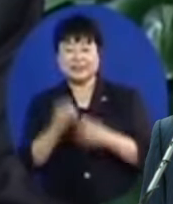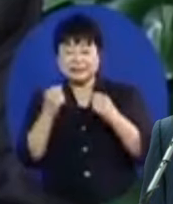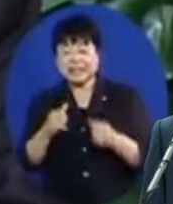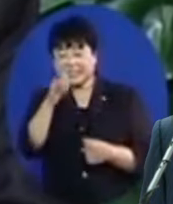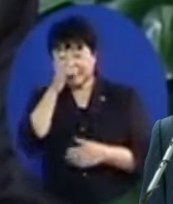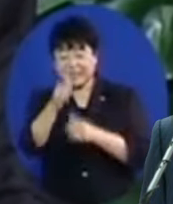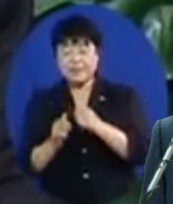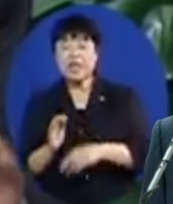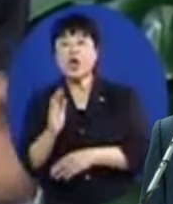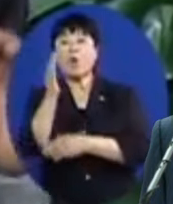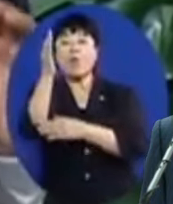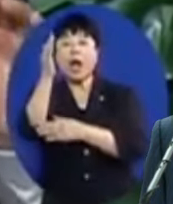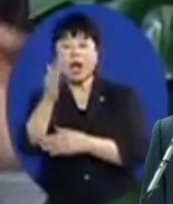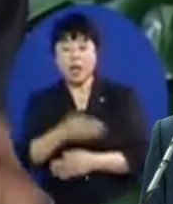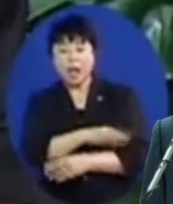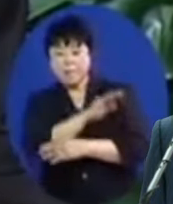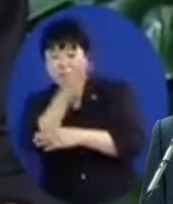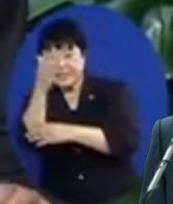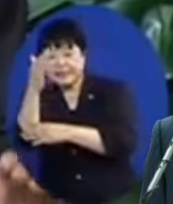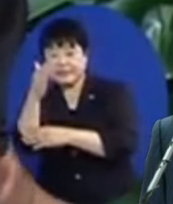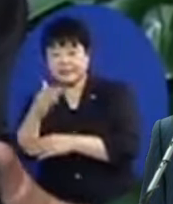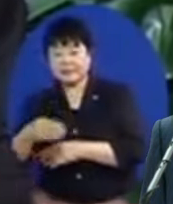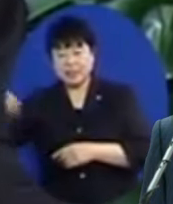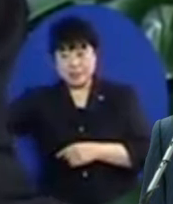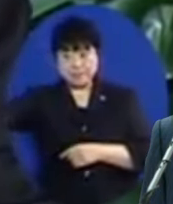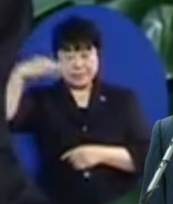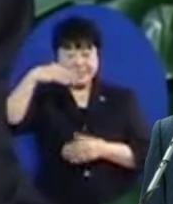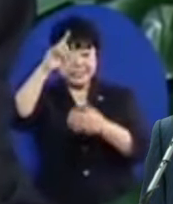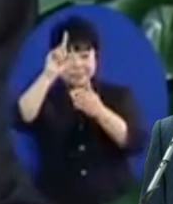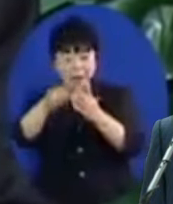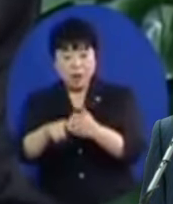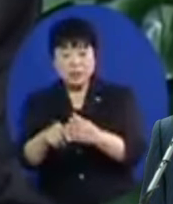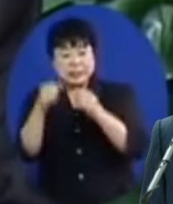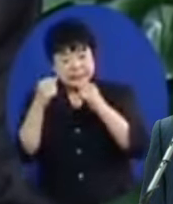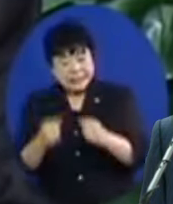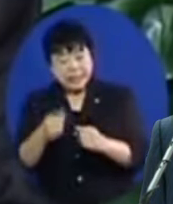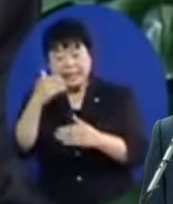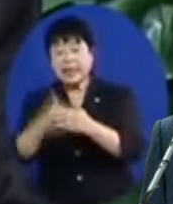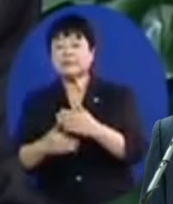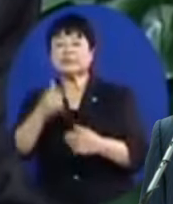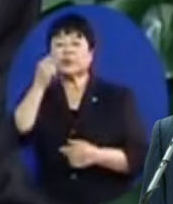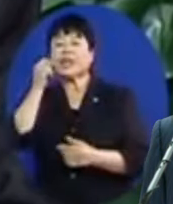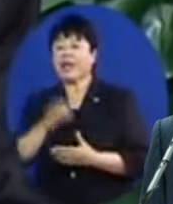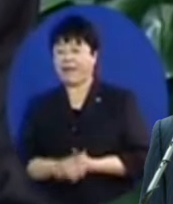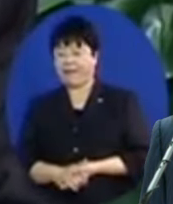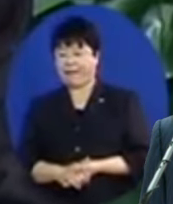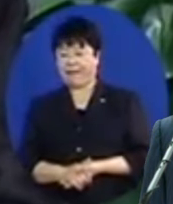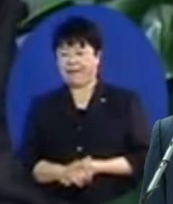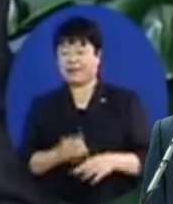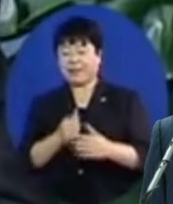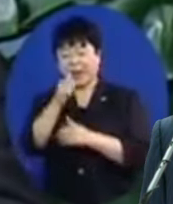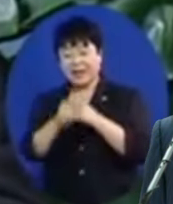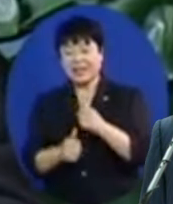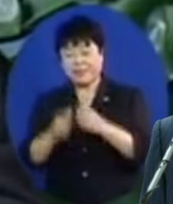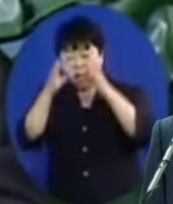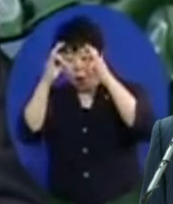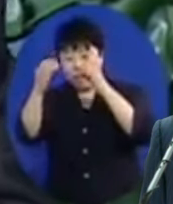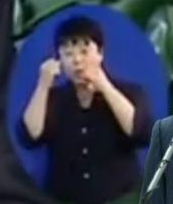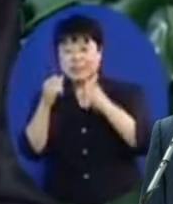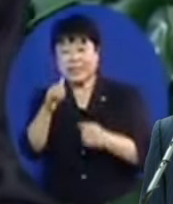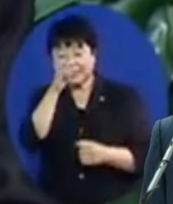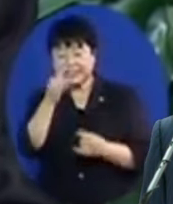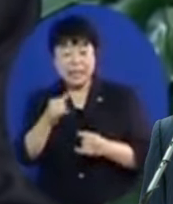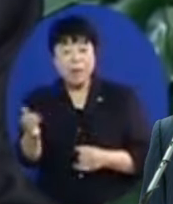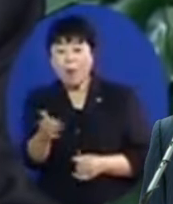살아있지 하나님의 영광의 광채가 직접 우리에게 비추면 살아있을 사람은 없습니다. 그렇기 때문에 하나님을 보고 살아있을